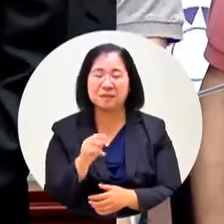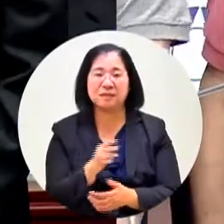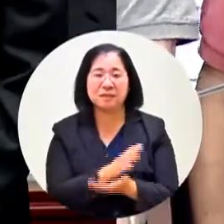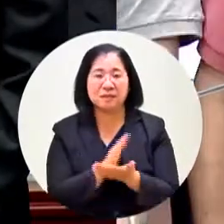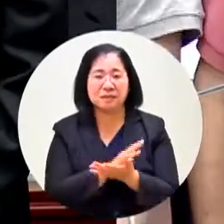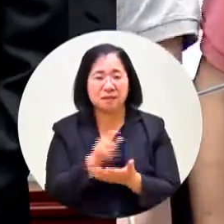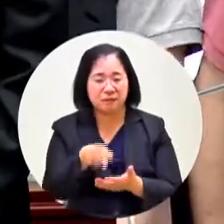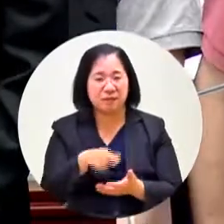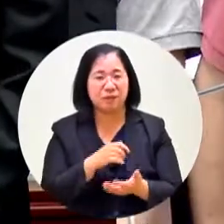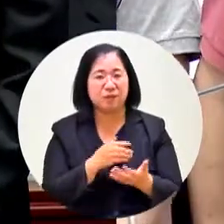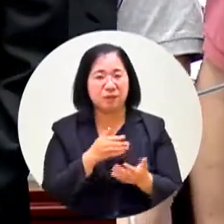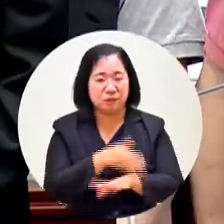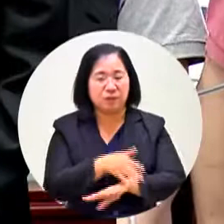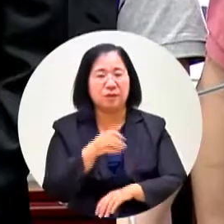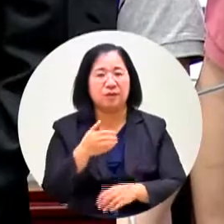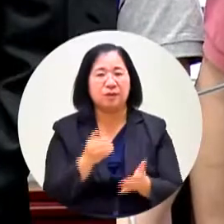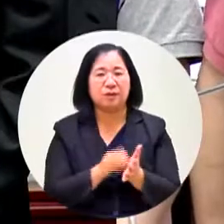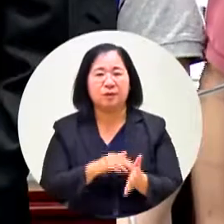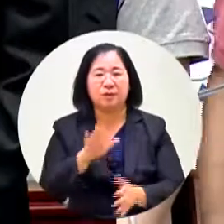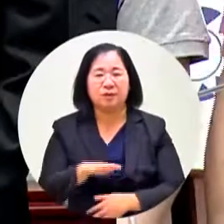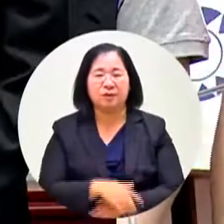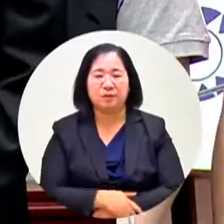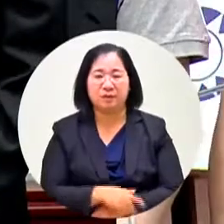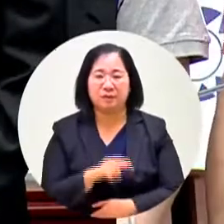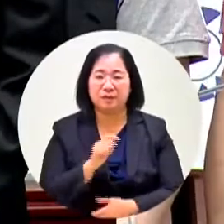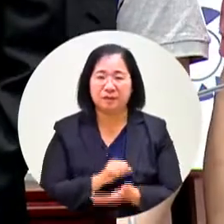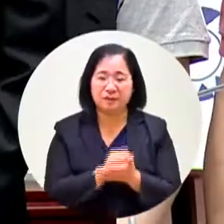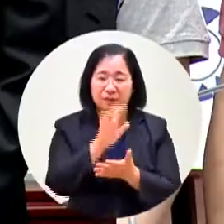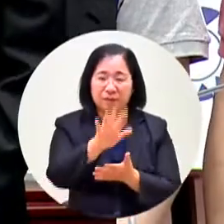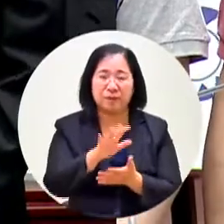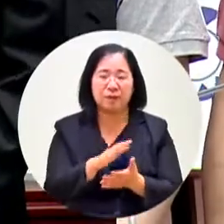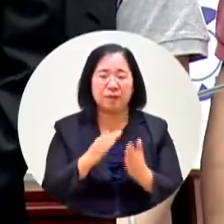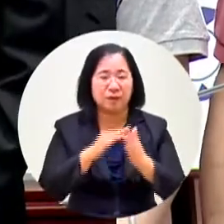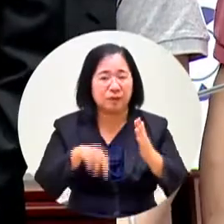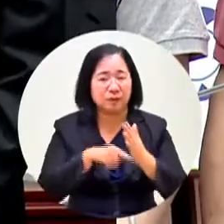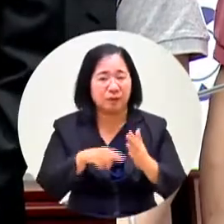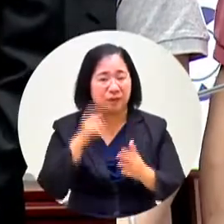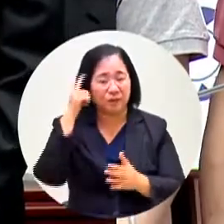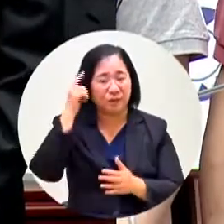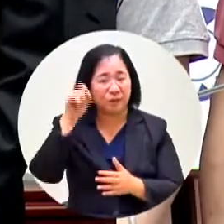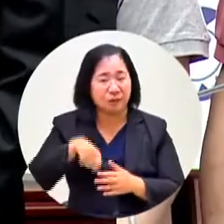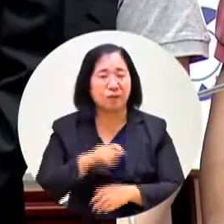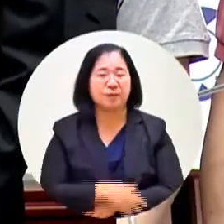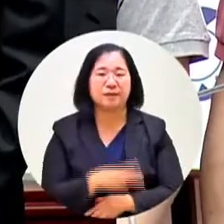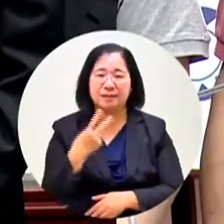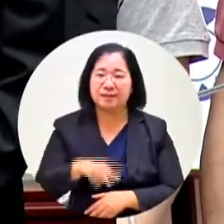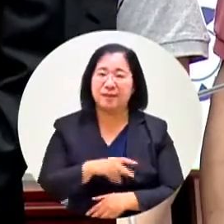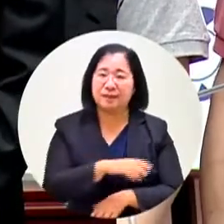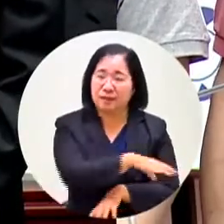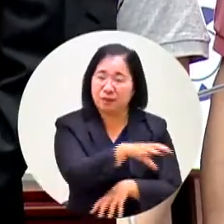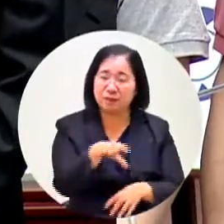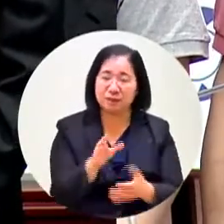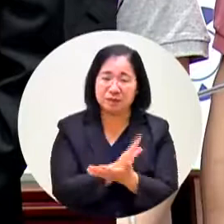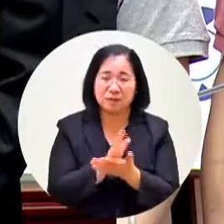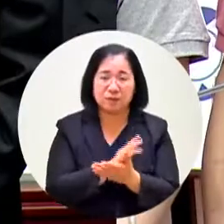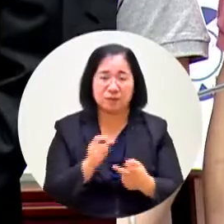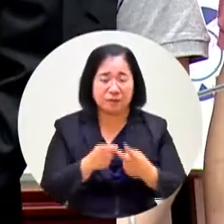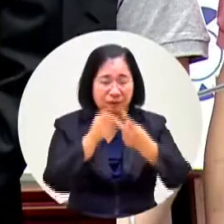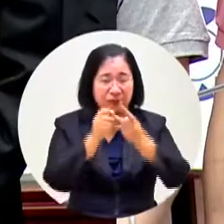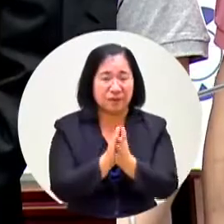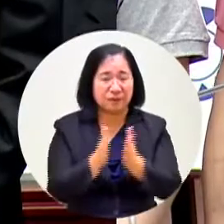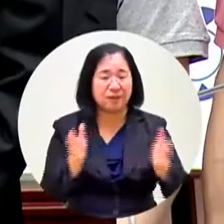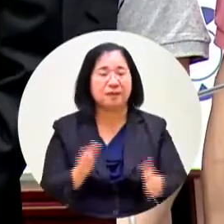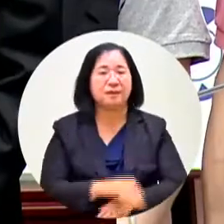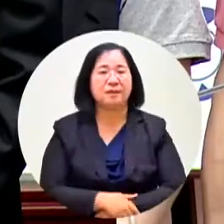的可行性的评估方案，那后续预计六月中要把这个科技部要把筹设的许可报院同意通